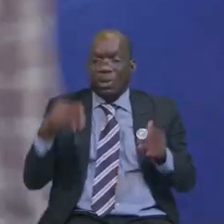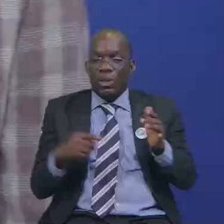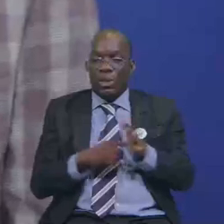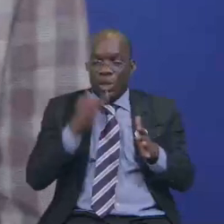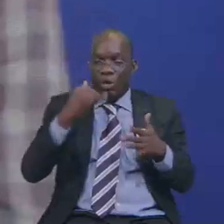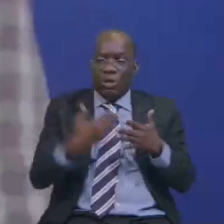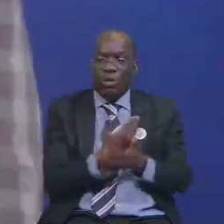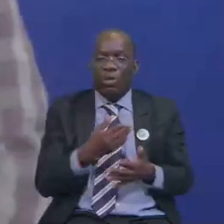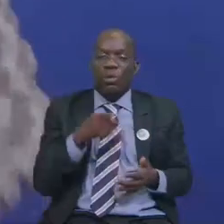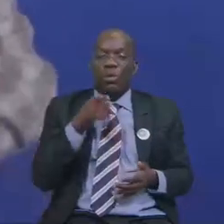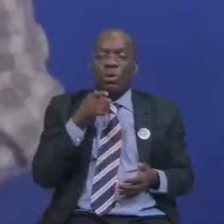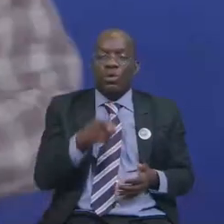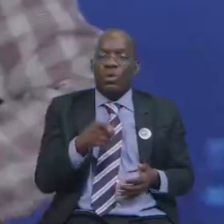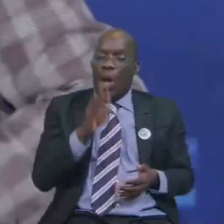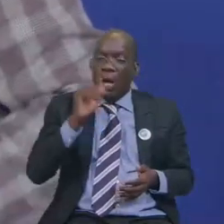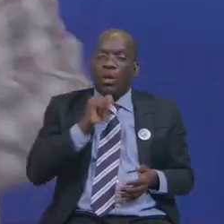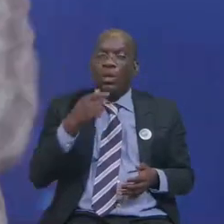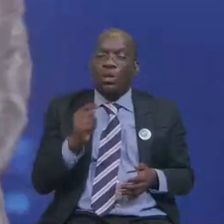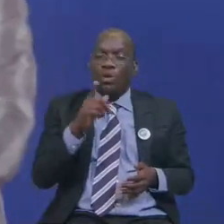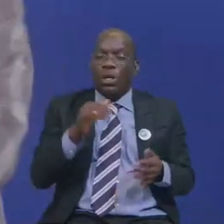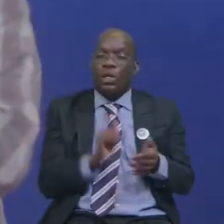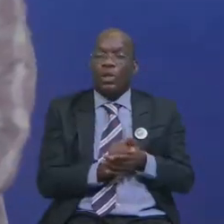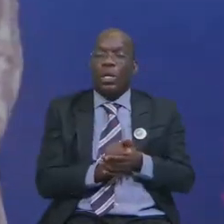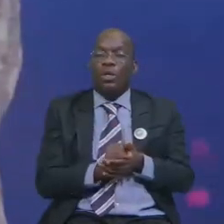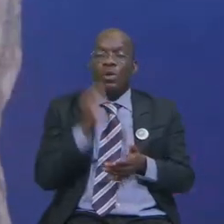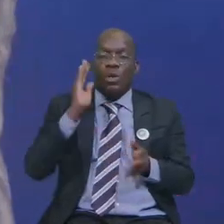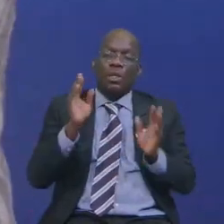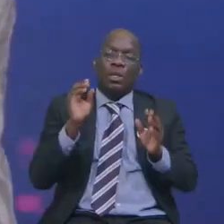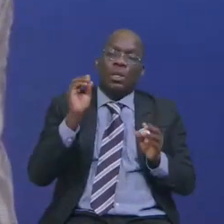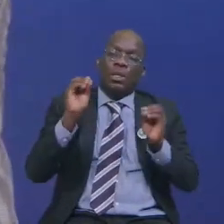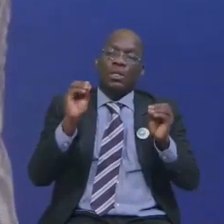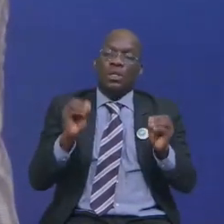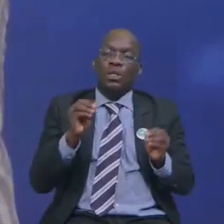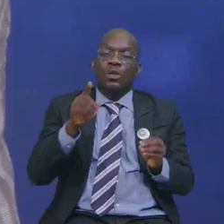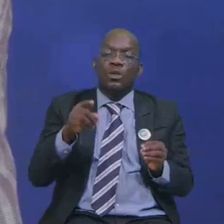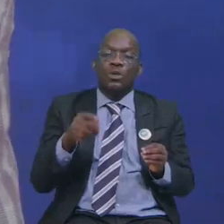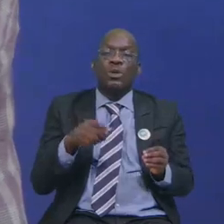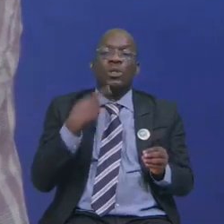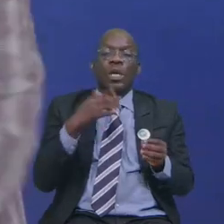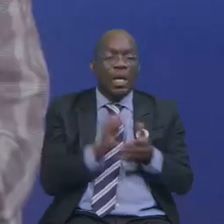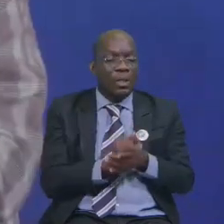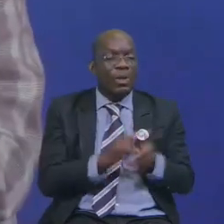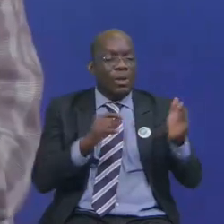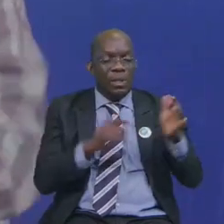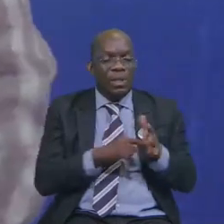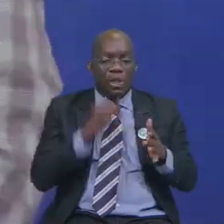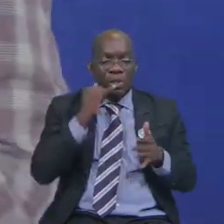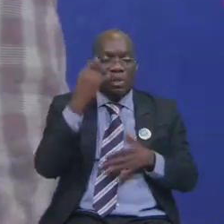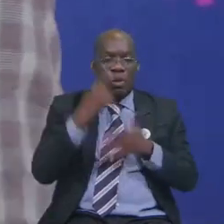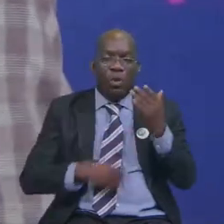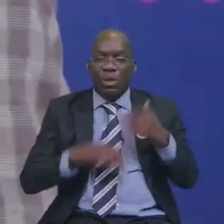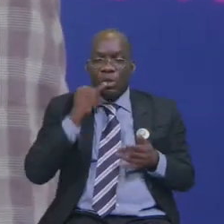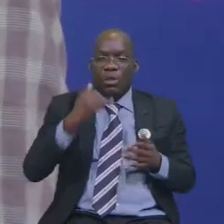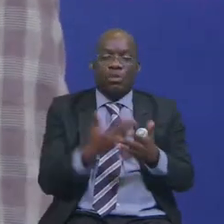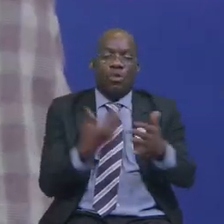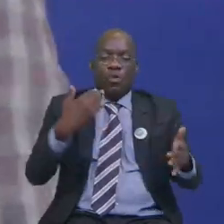n'es pas toi qui dois faire le cours professeur toi tu dois rester là et dis voici ce qui est devant moi je dois